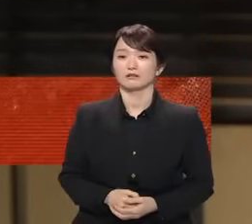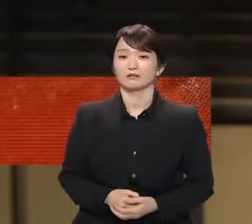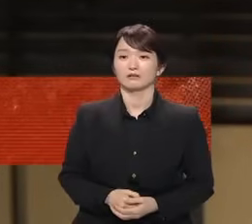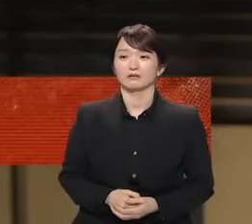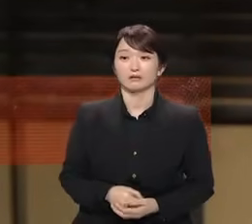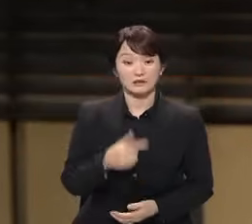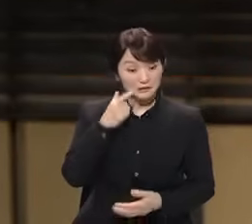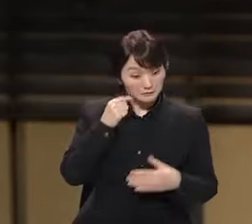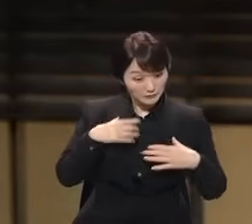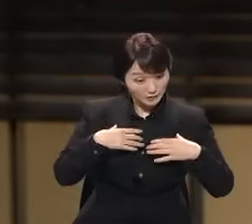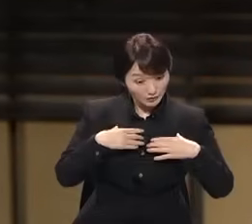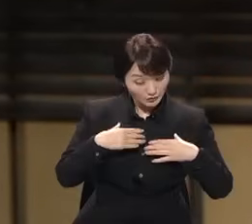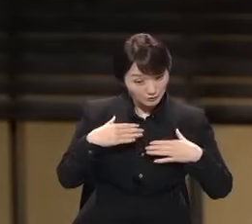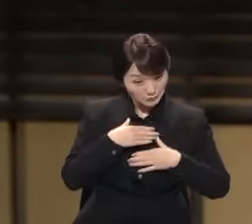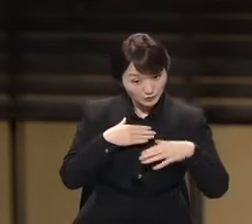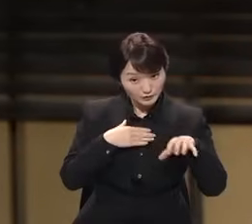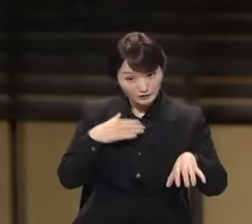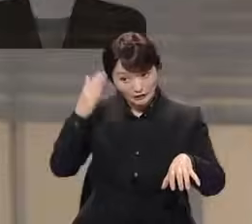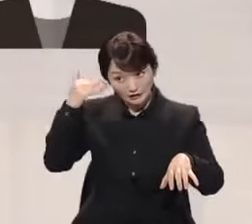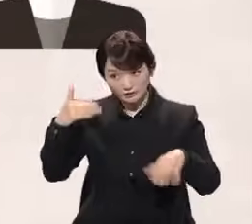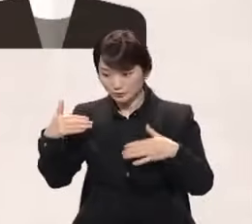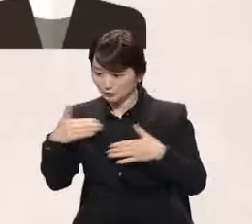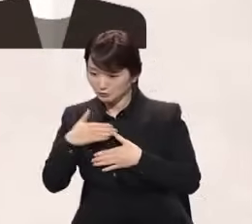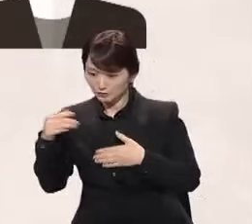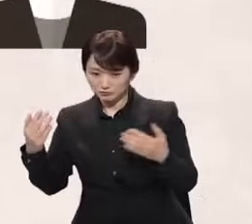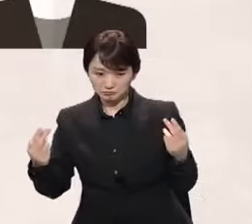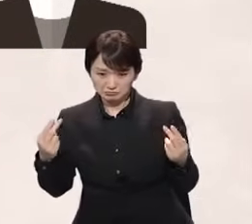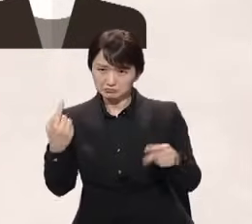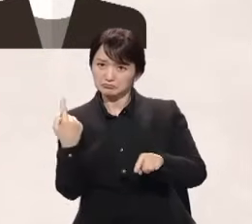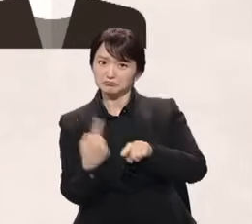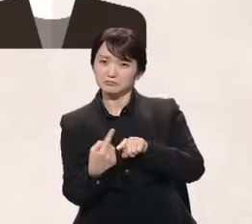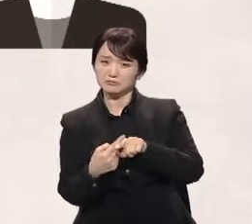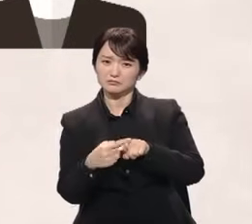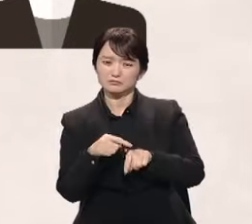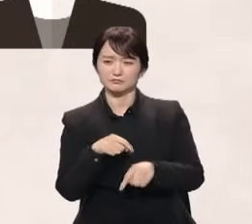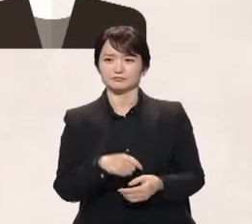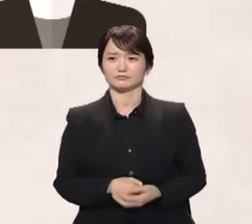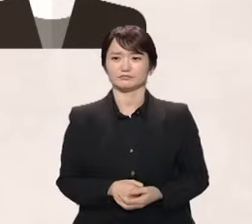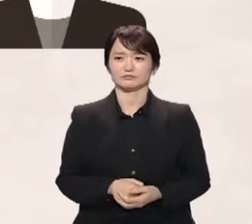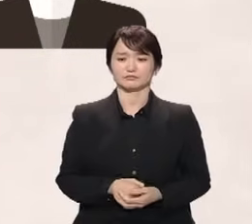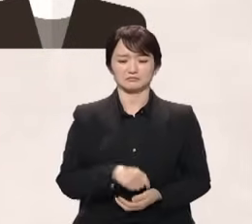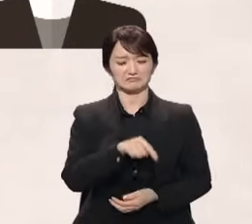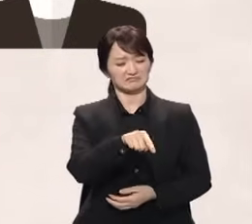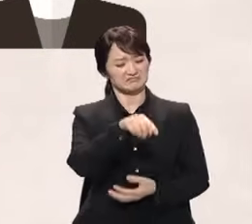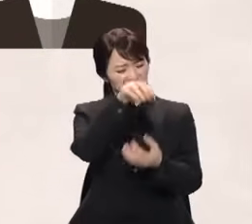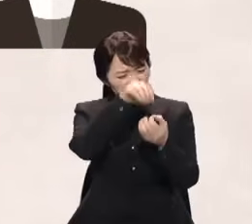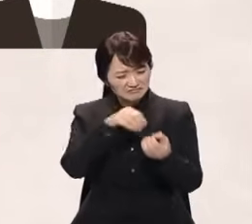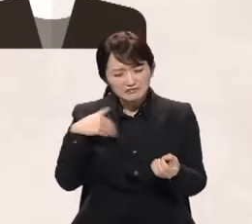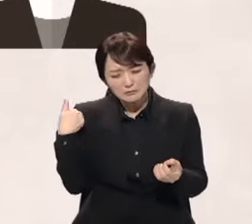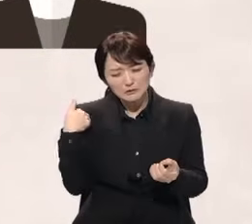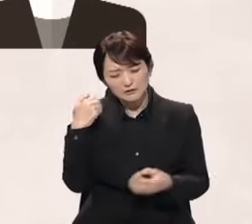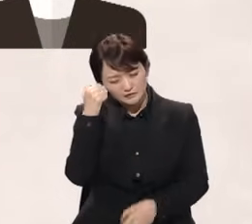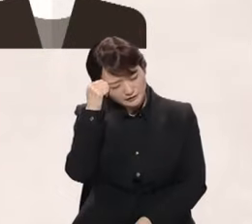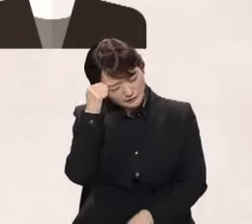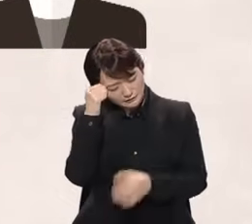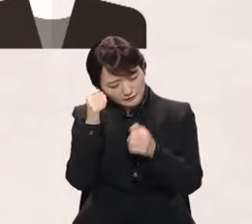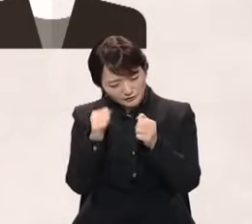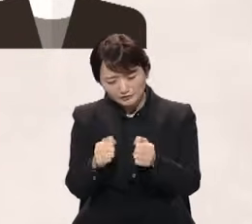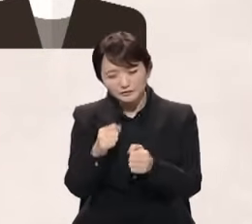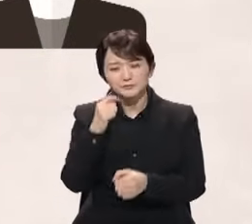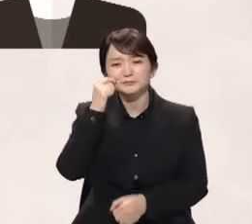똑같이 생겼고요. 료칸이 어디나 똑같은데 그 핑계를 대면서 그걸 모르면 숙박할 수 없다라고 얘기를